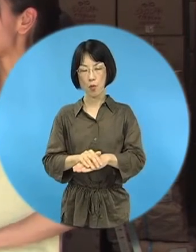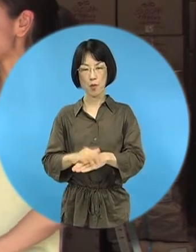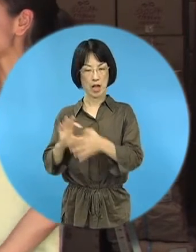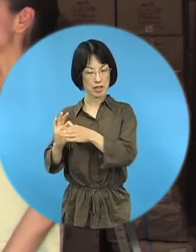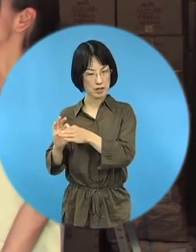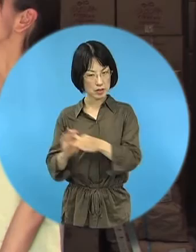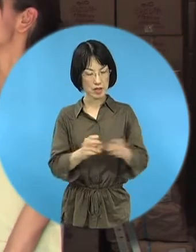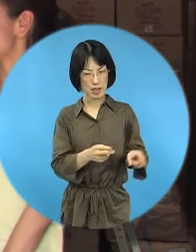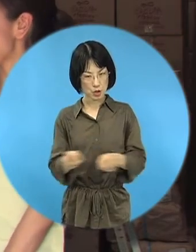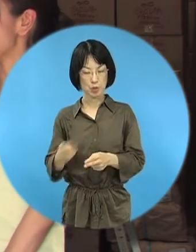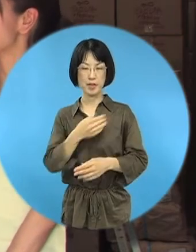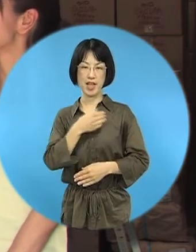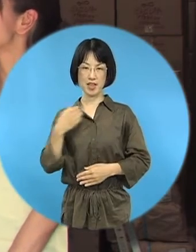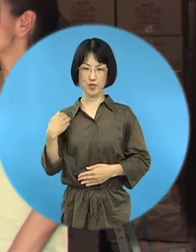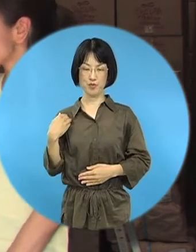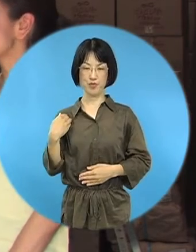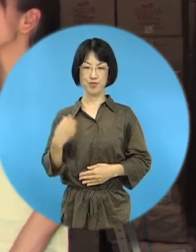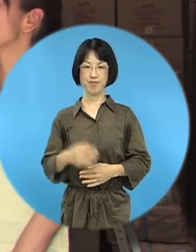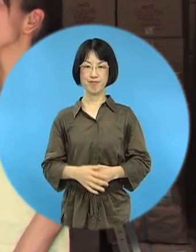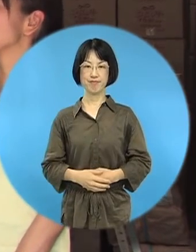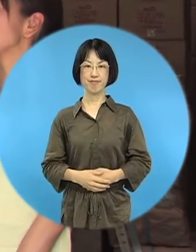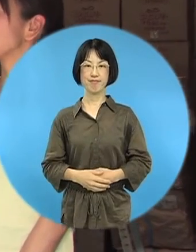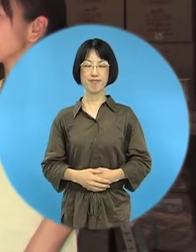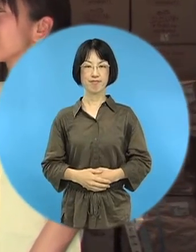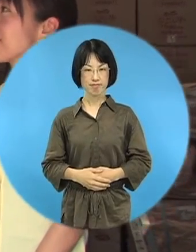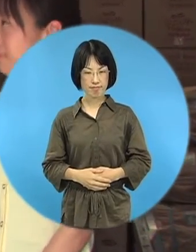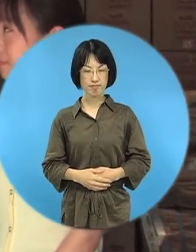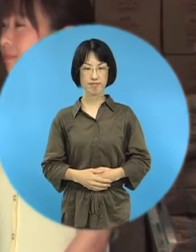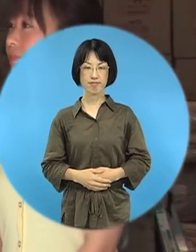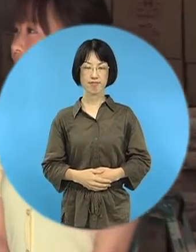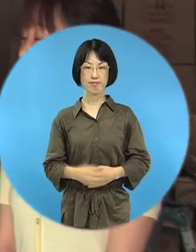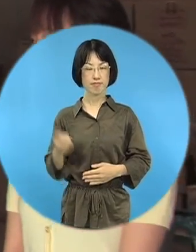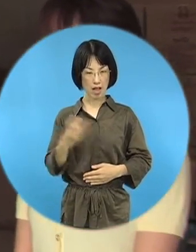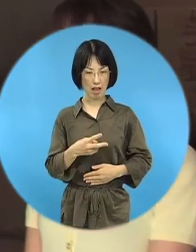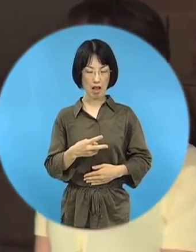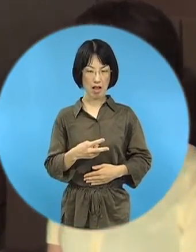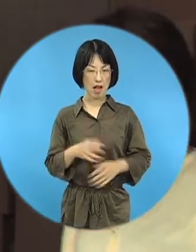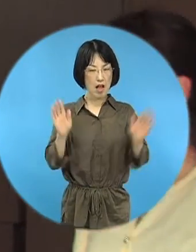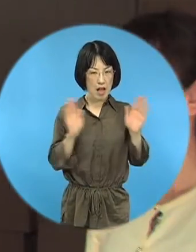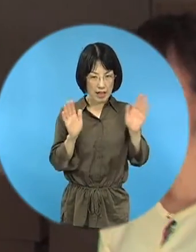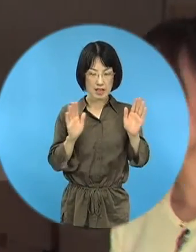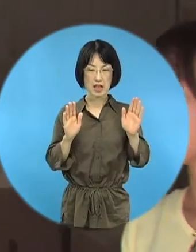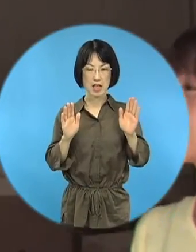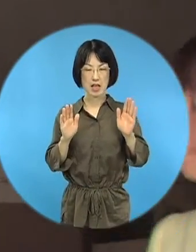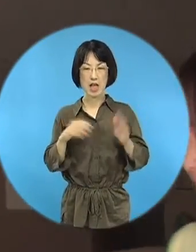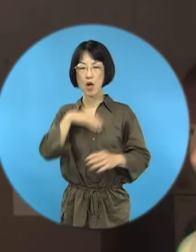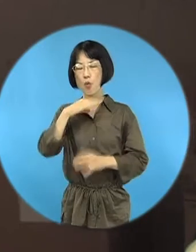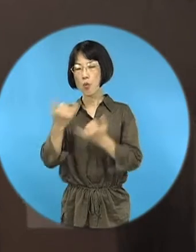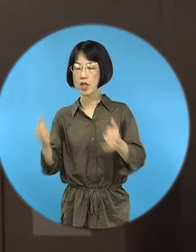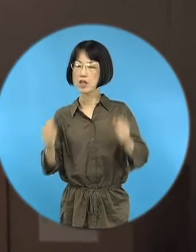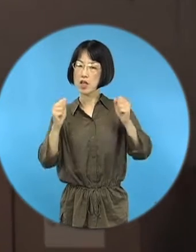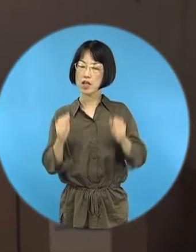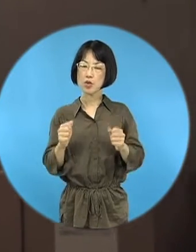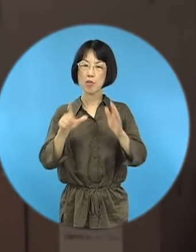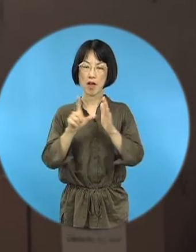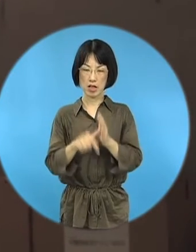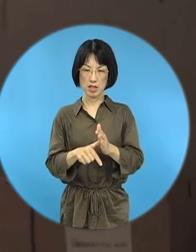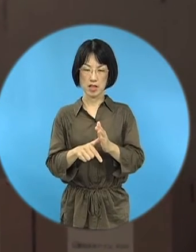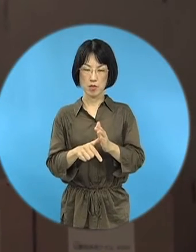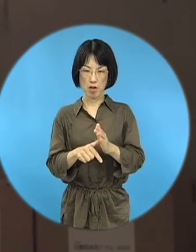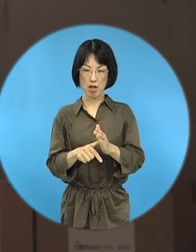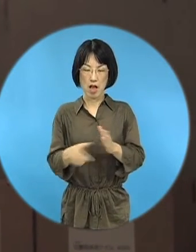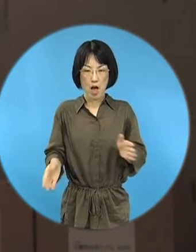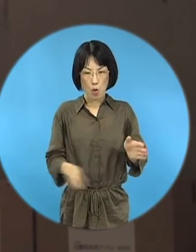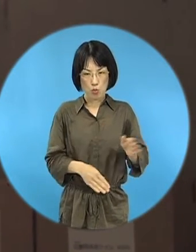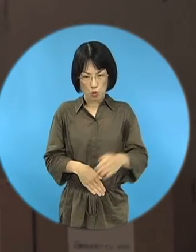に備蓄できそうですね。 はい、その他にも乳幼児や高齢者がいる家庭は紙お